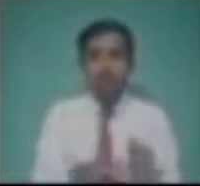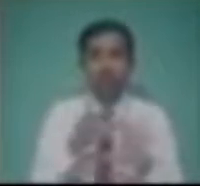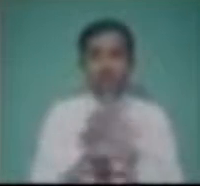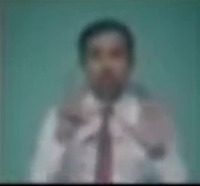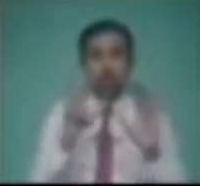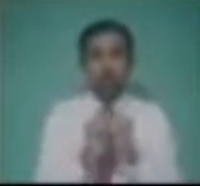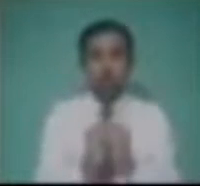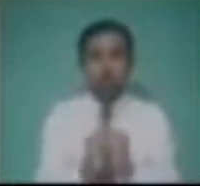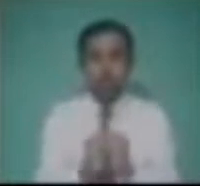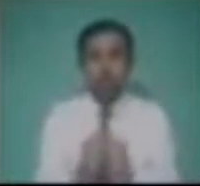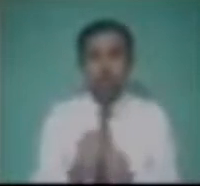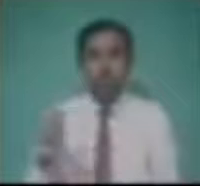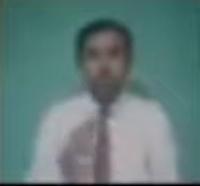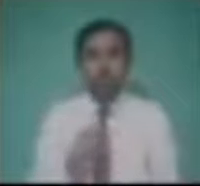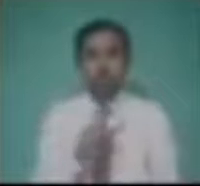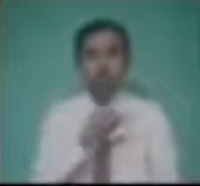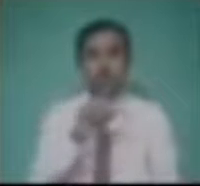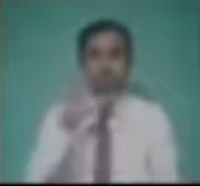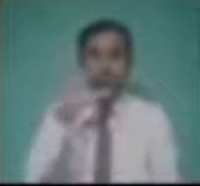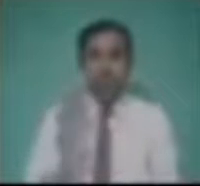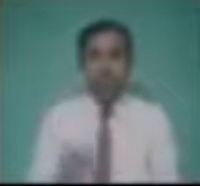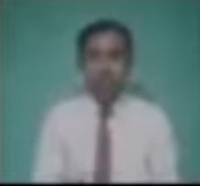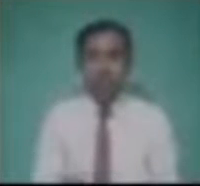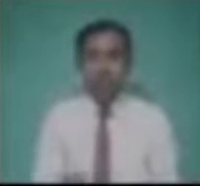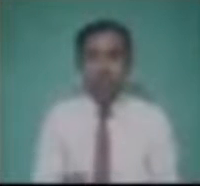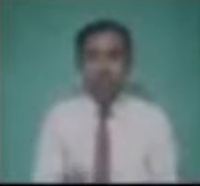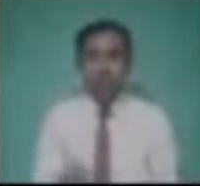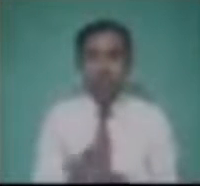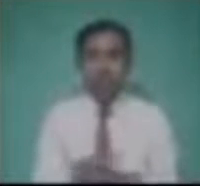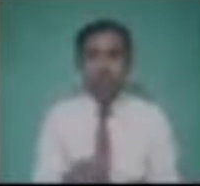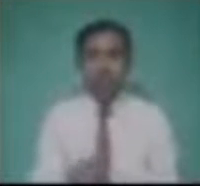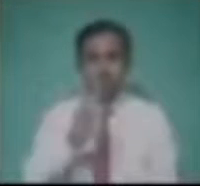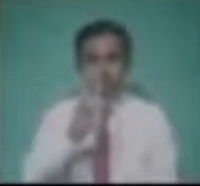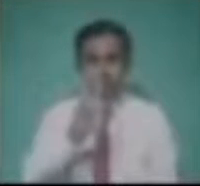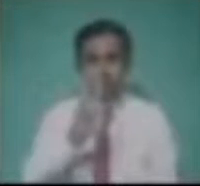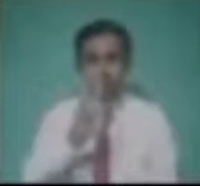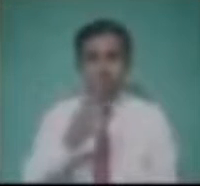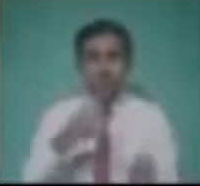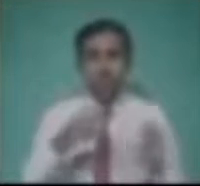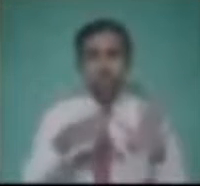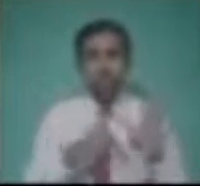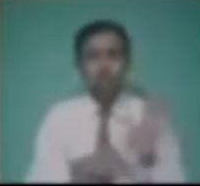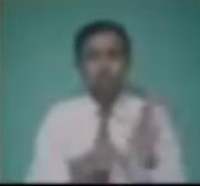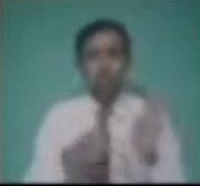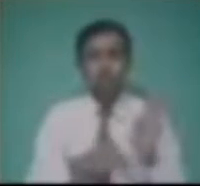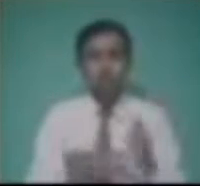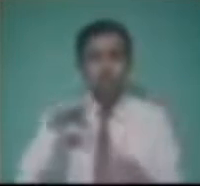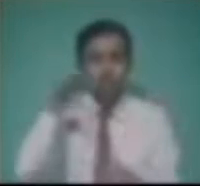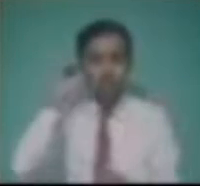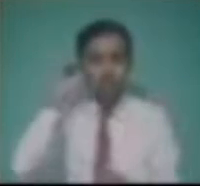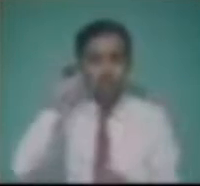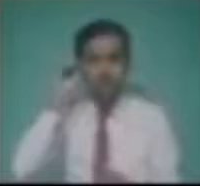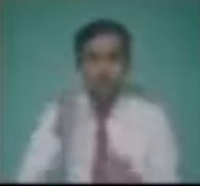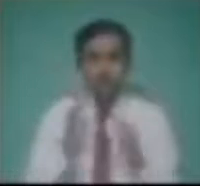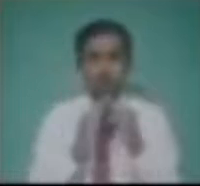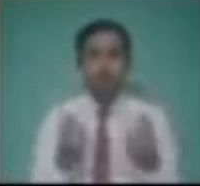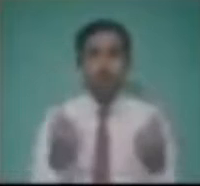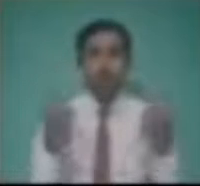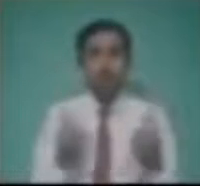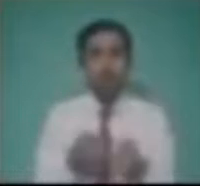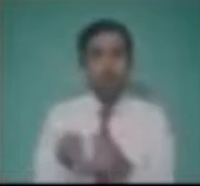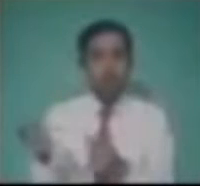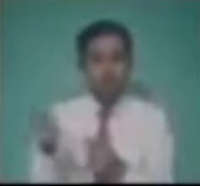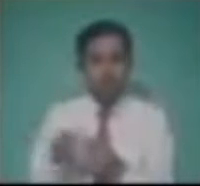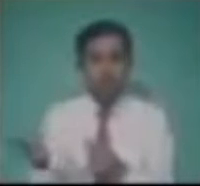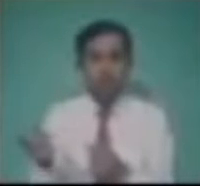18ක් රැකියාව කරලා තියෙනවා වැටුප 75000. අඩු ගන්න ළමයි 3 දෙනෙක්වත් ඇති උසස් පෙළ සාමාන්‍ය පෙළ ඉගෙන ගන්න. පාසල් වෑන් වලට